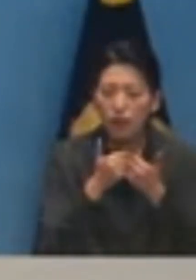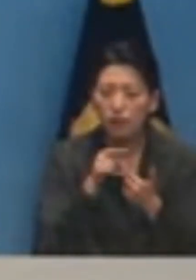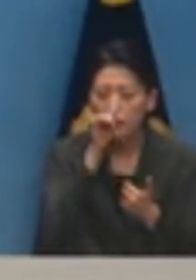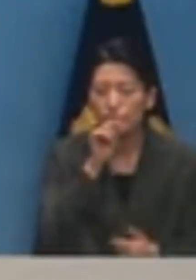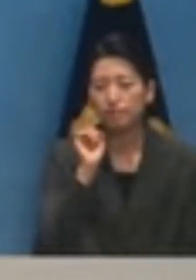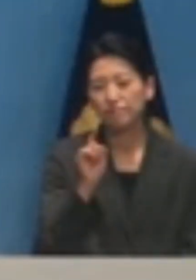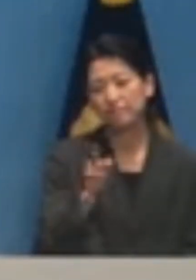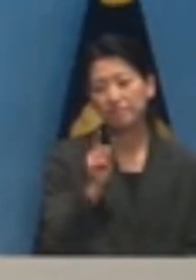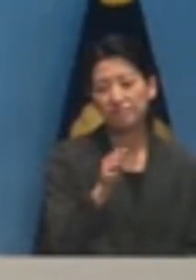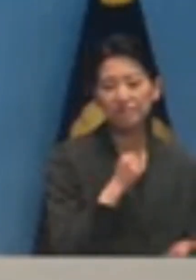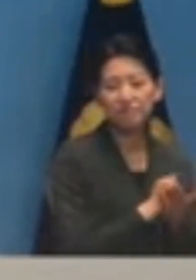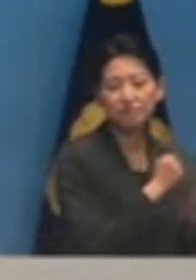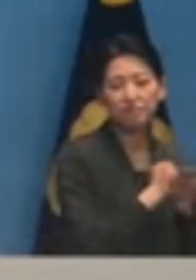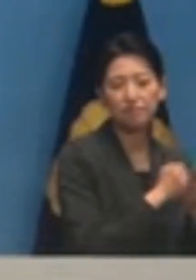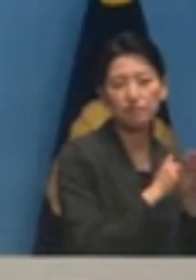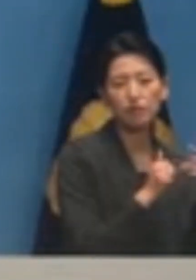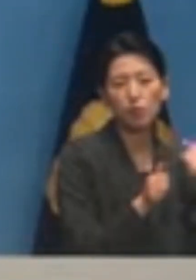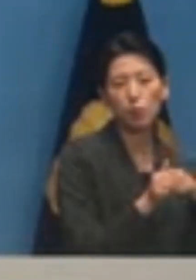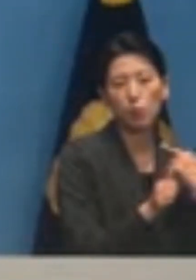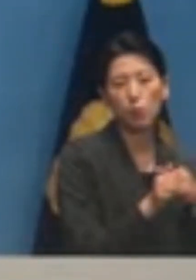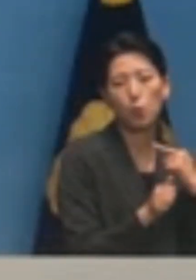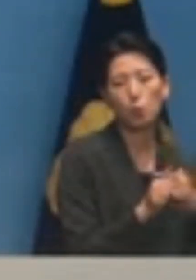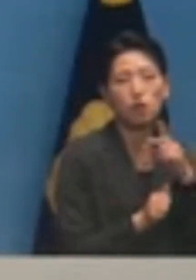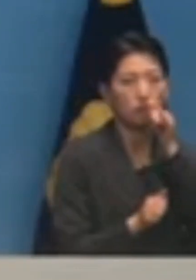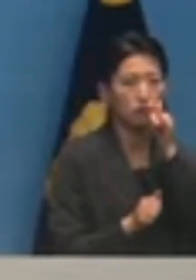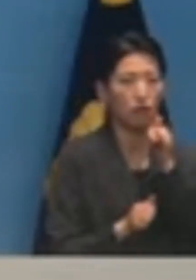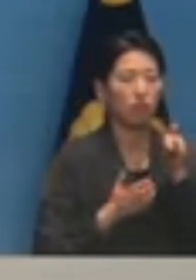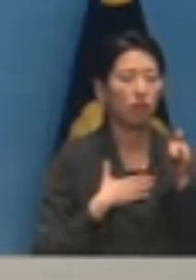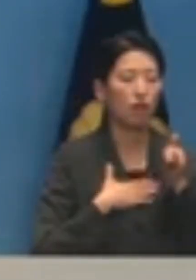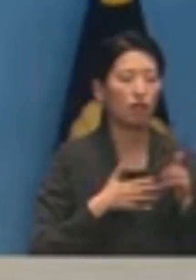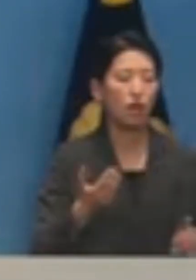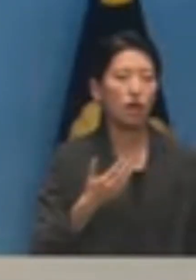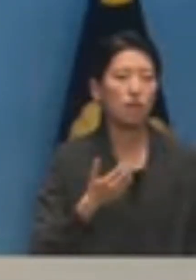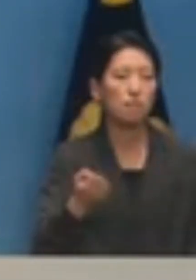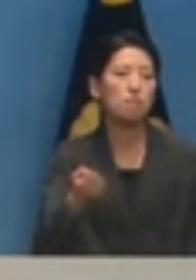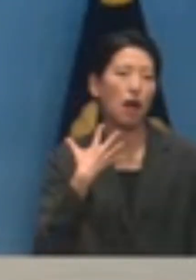등을 많이 목격하곤 한다고 이야기해 주었습니다.